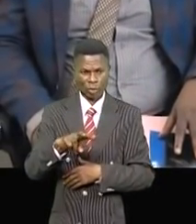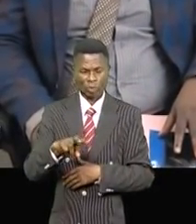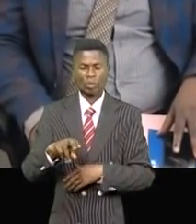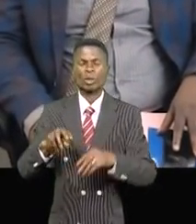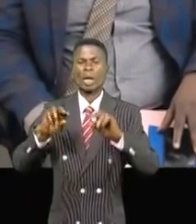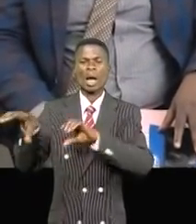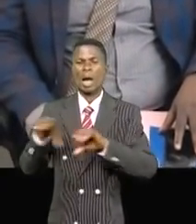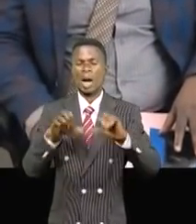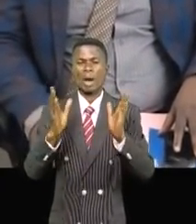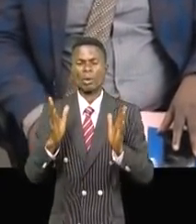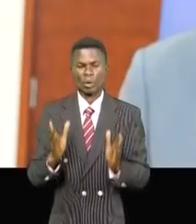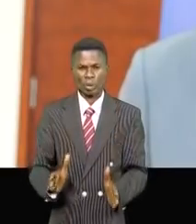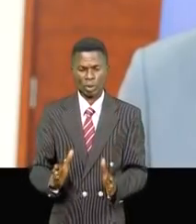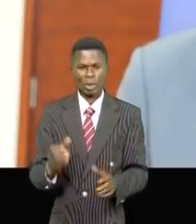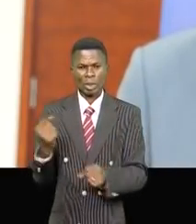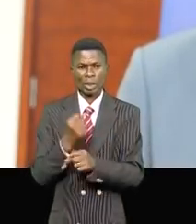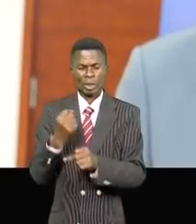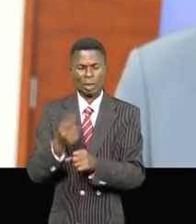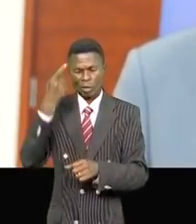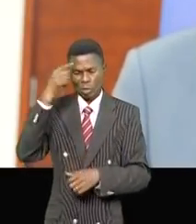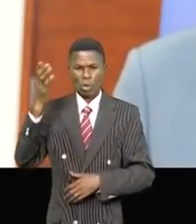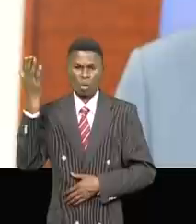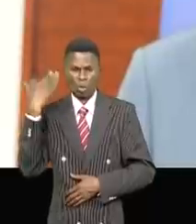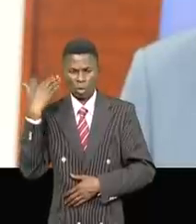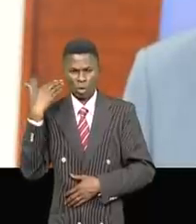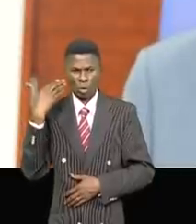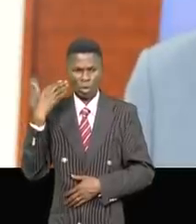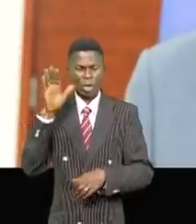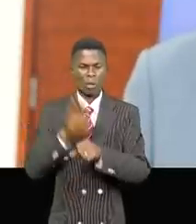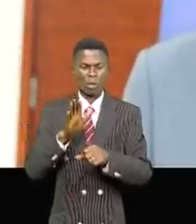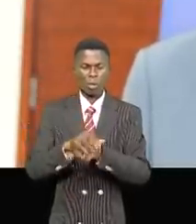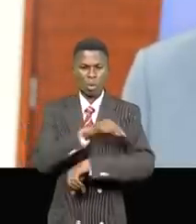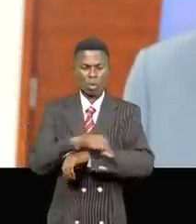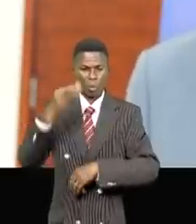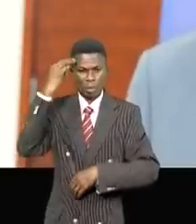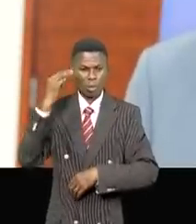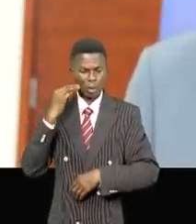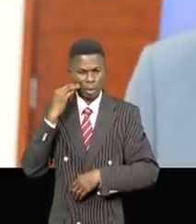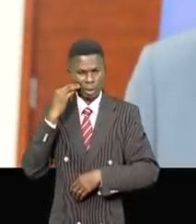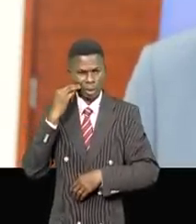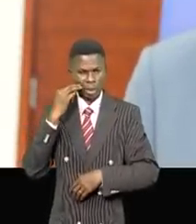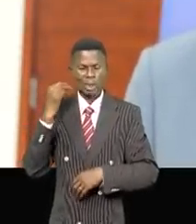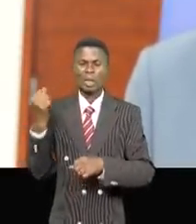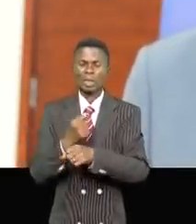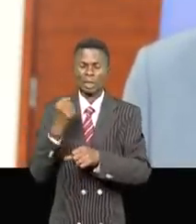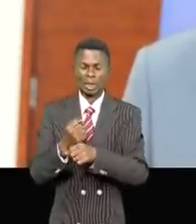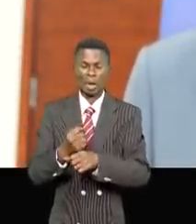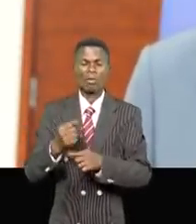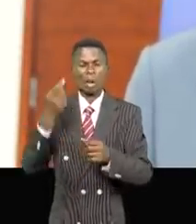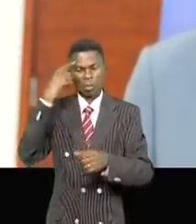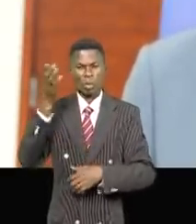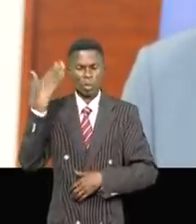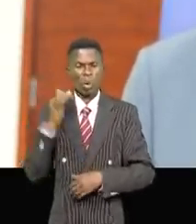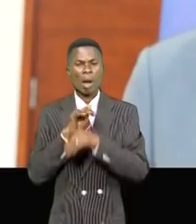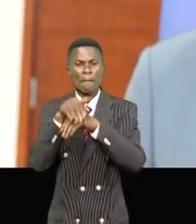sectoriel de l'eau, différents ministères et différentes parties prenantes